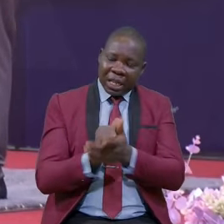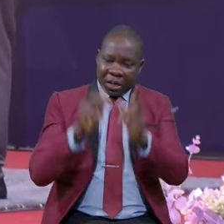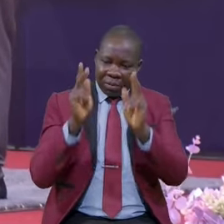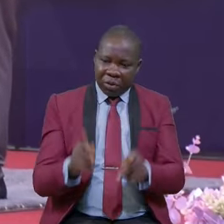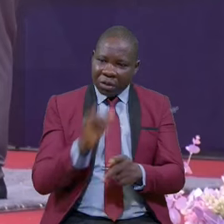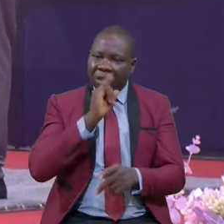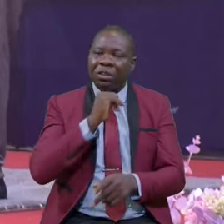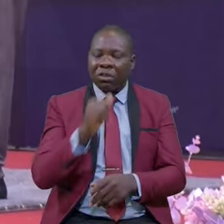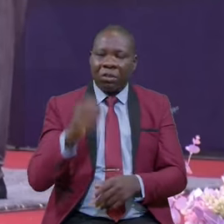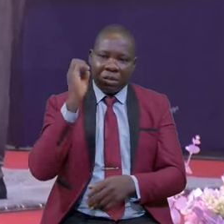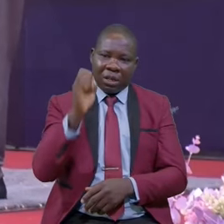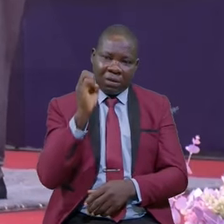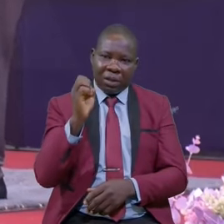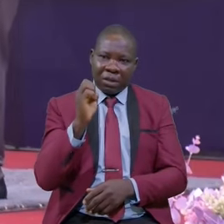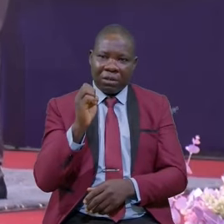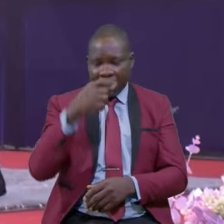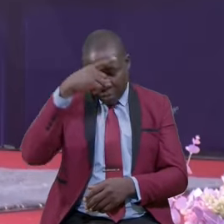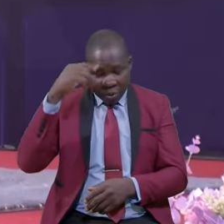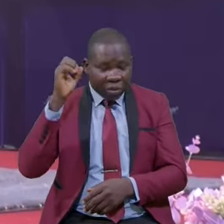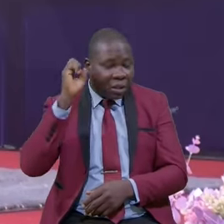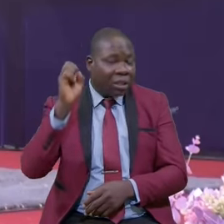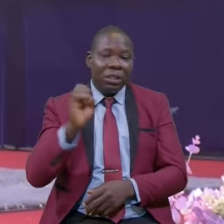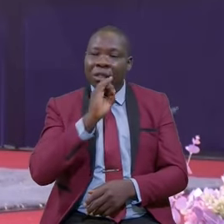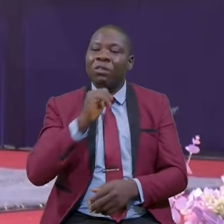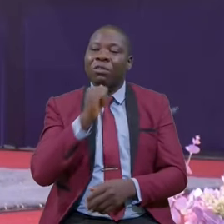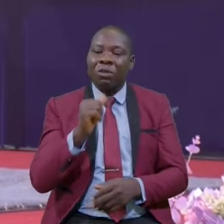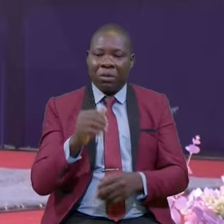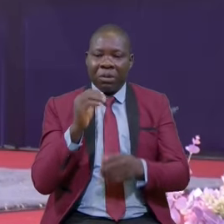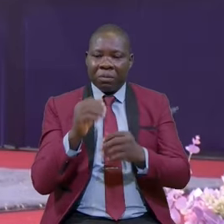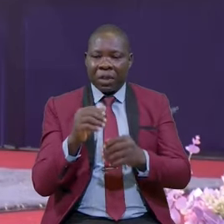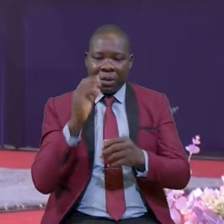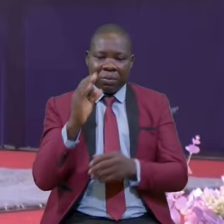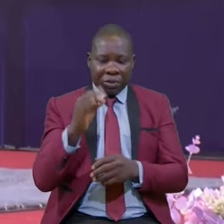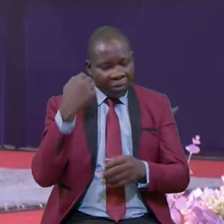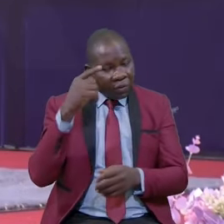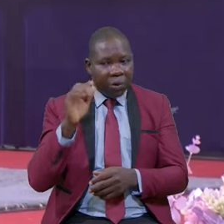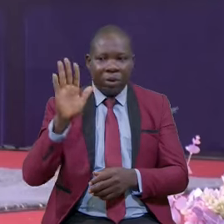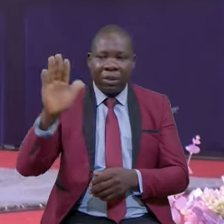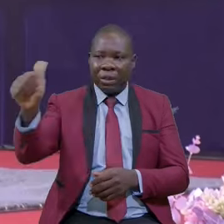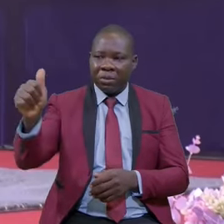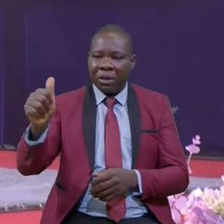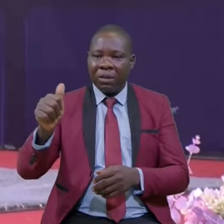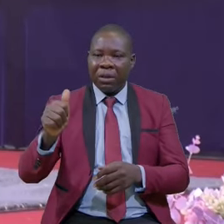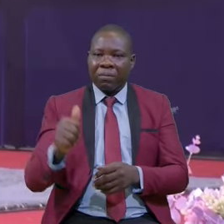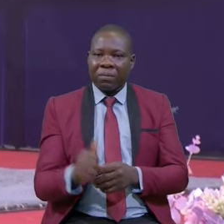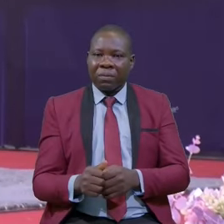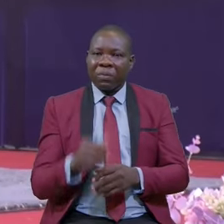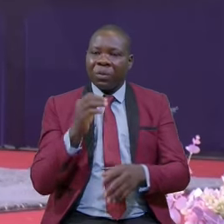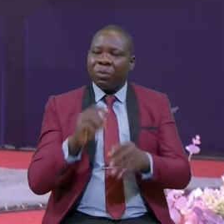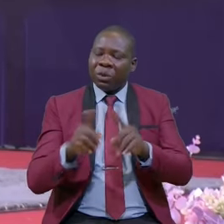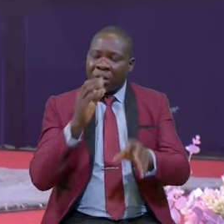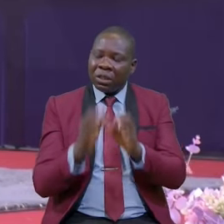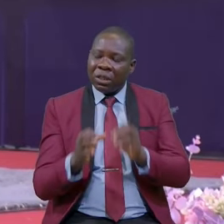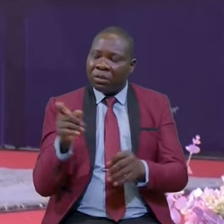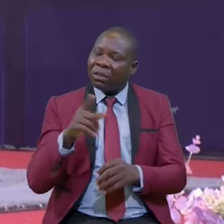gens l'accueillent. Mais si Jonas avait dit, ah, maintenant, Dieu, tu m'envoies